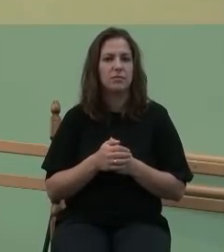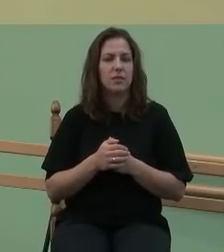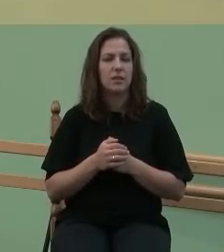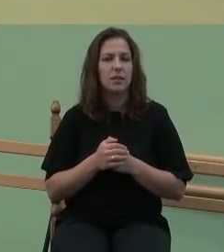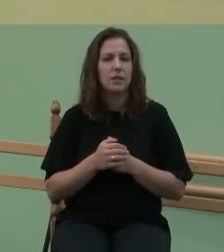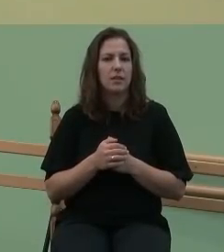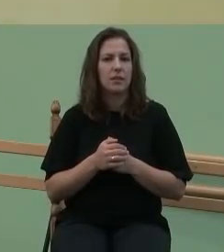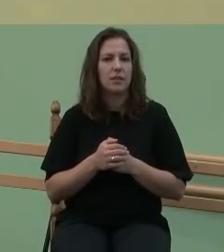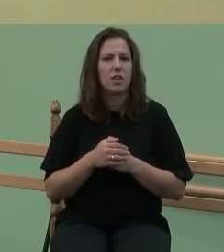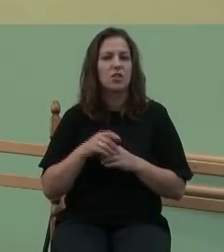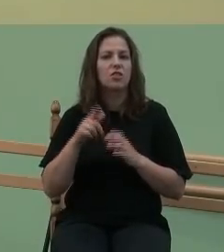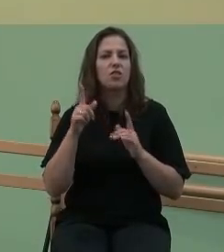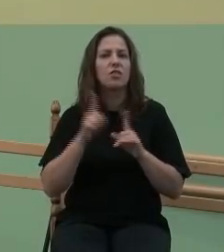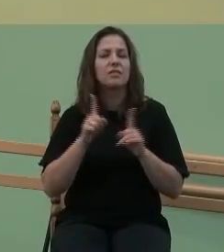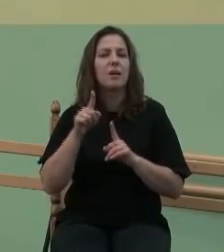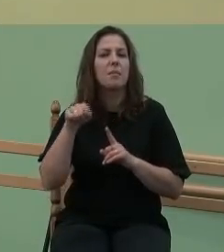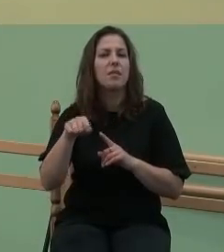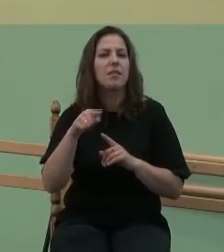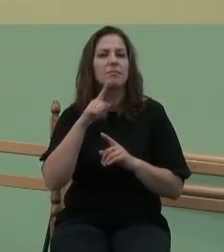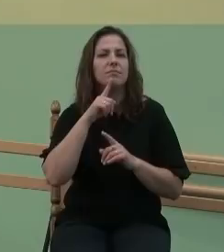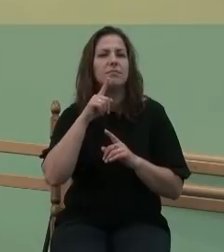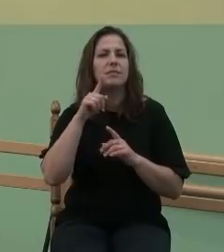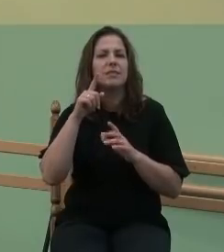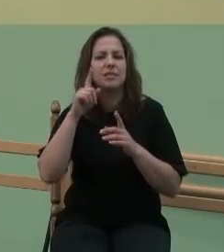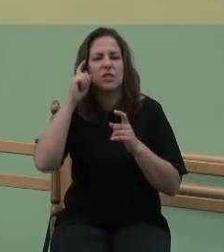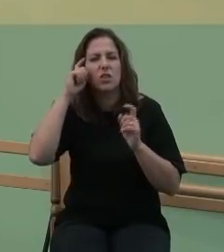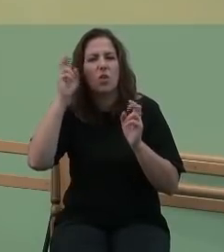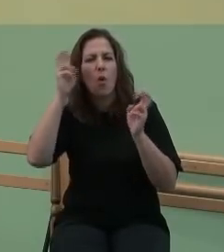ostry. Zbytnia punitywność prawa,